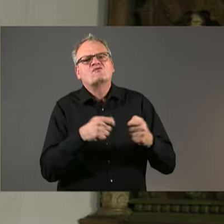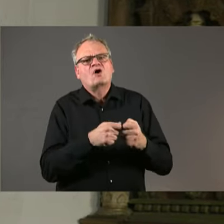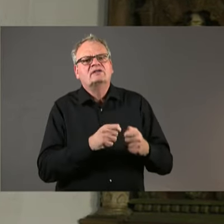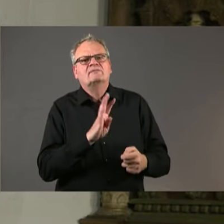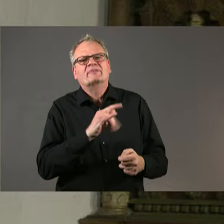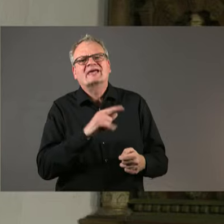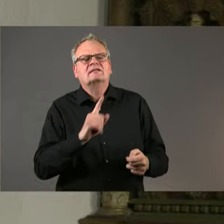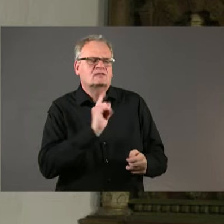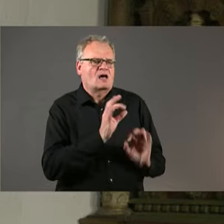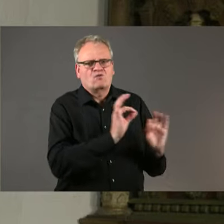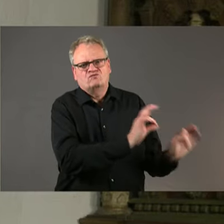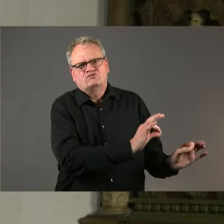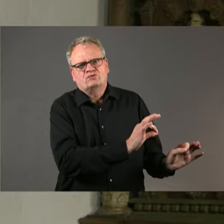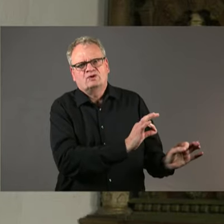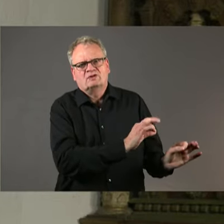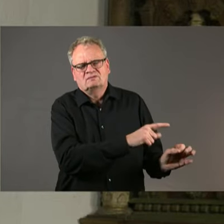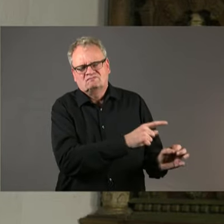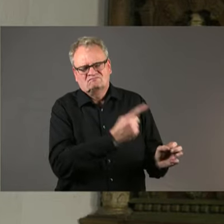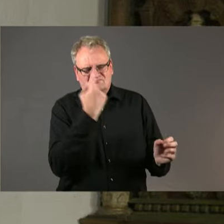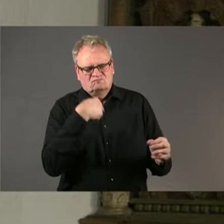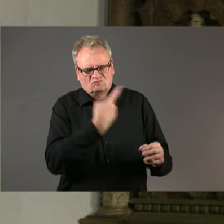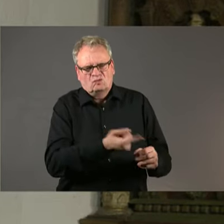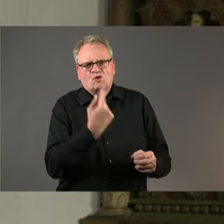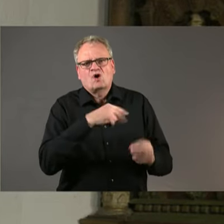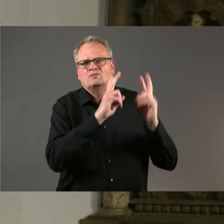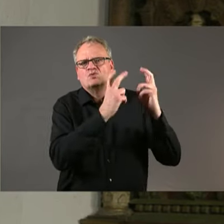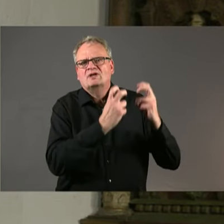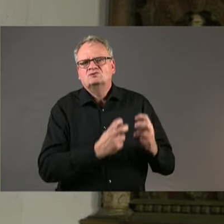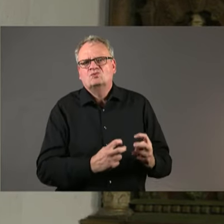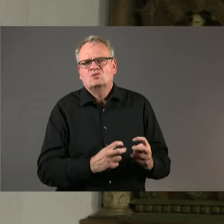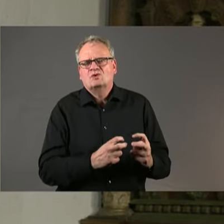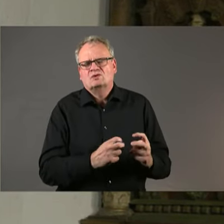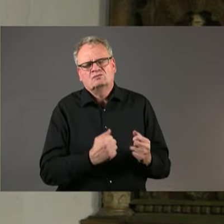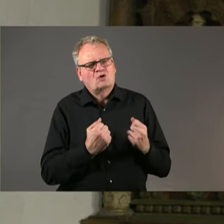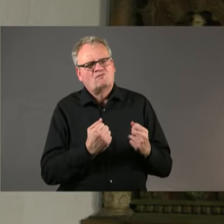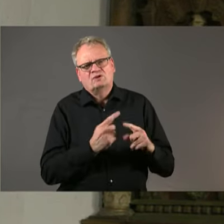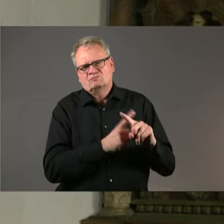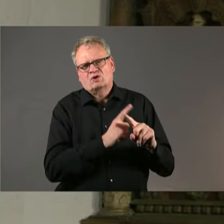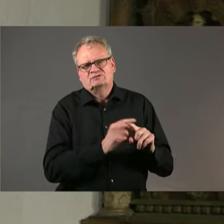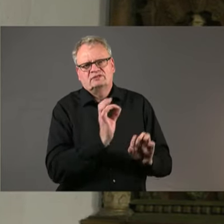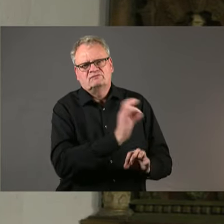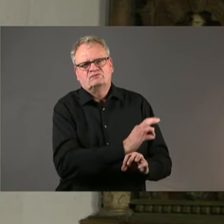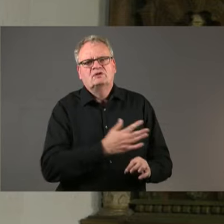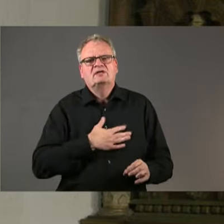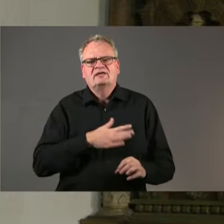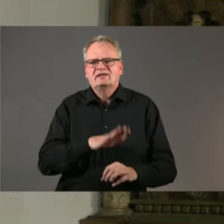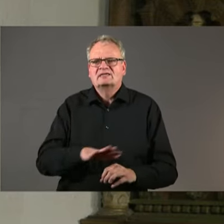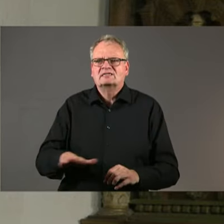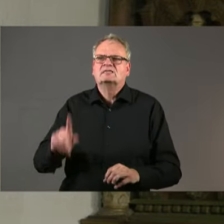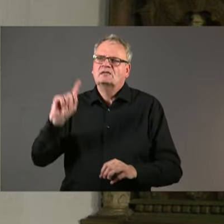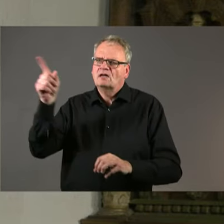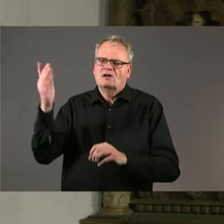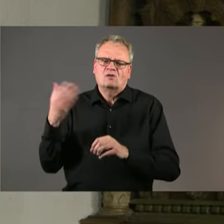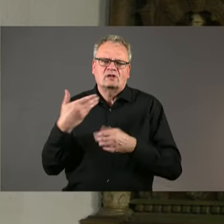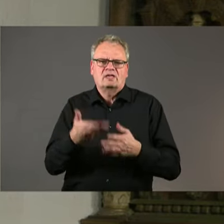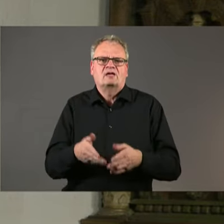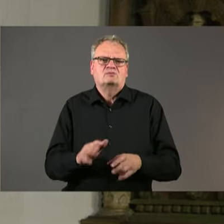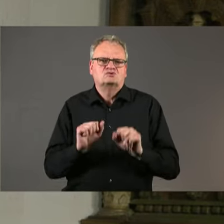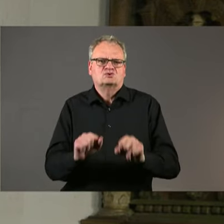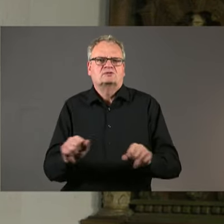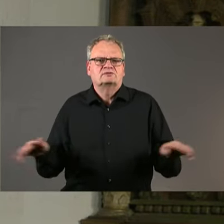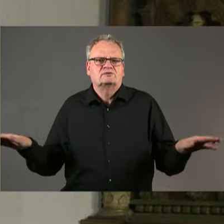Brigitte. Lass ihre Untersuchungsbefunde positiv sein. Bitte berge meine Kinder unter deinen Flügeln.